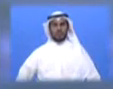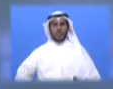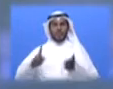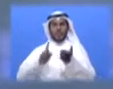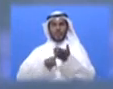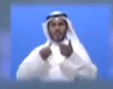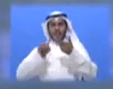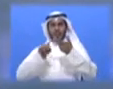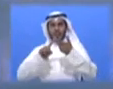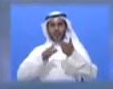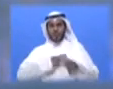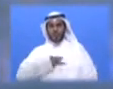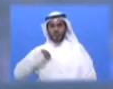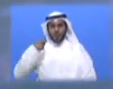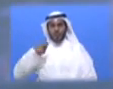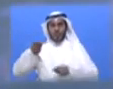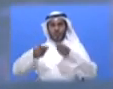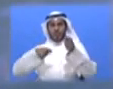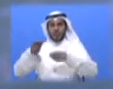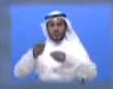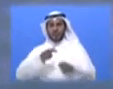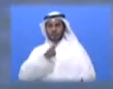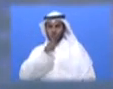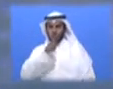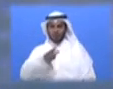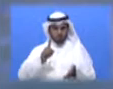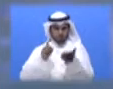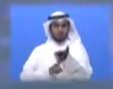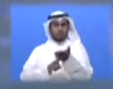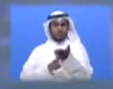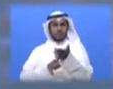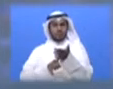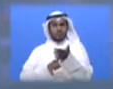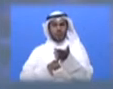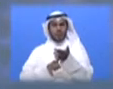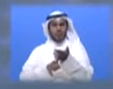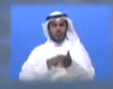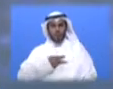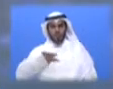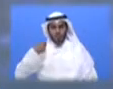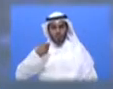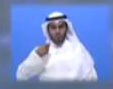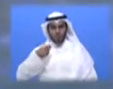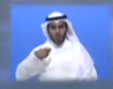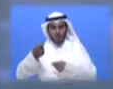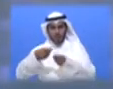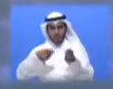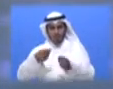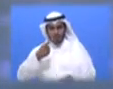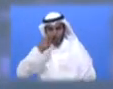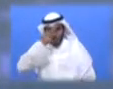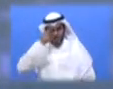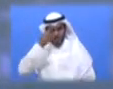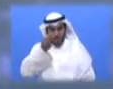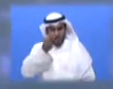أكد نائب رئيس مجلس الوزراء وزير التجارة والصناعة الدكتور عبد المحسن المدعج اليوم أن الوزارة ستقمع أي محاولة لزيادة